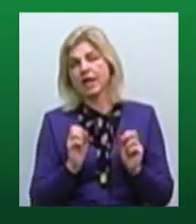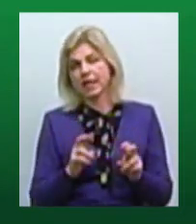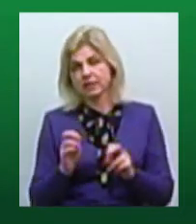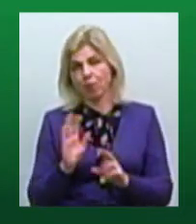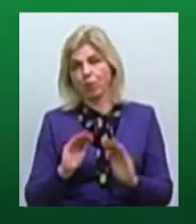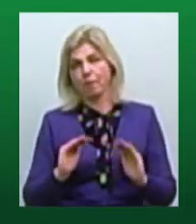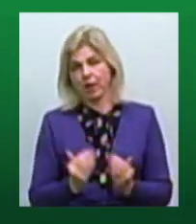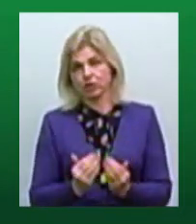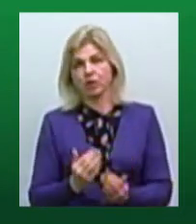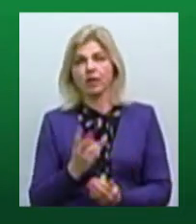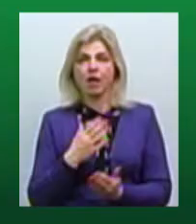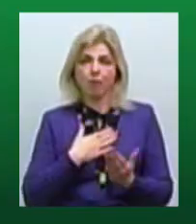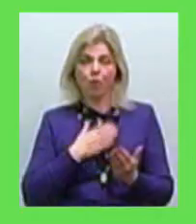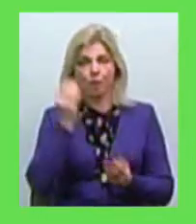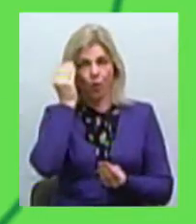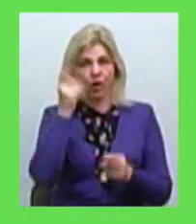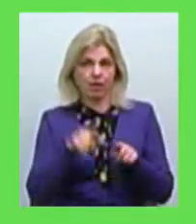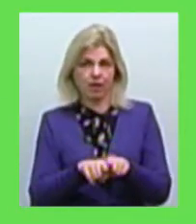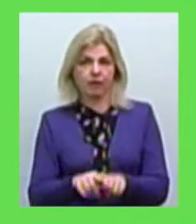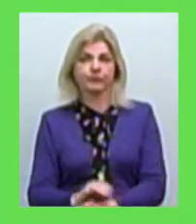намекнул лет так